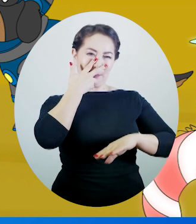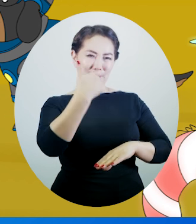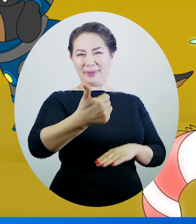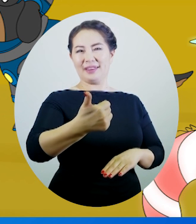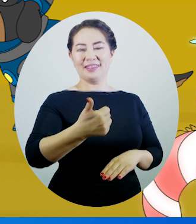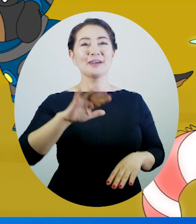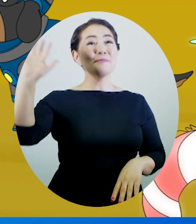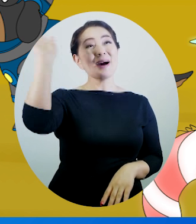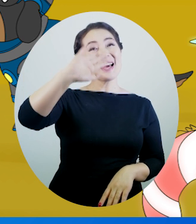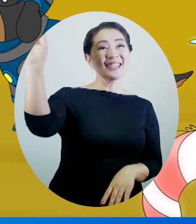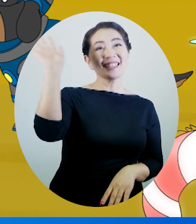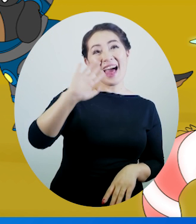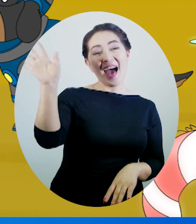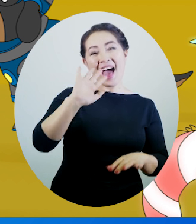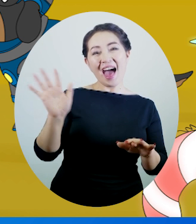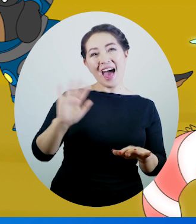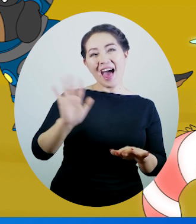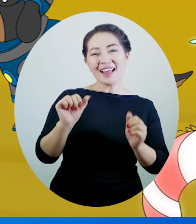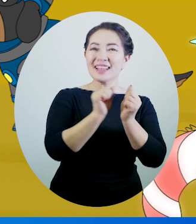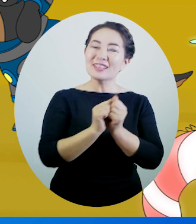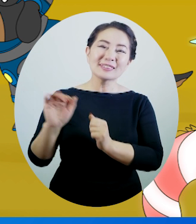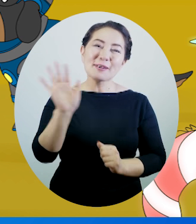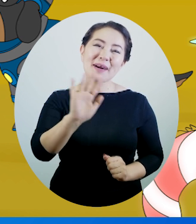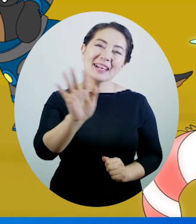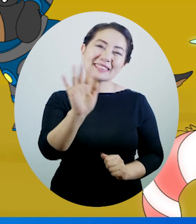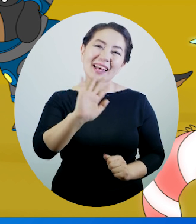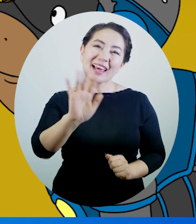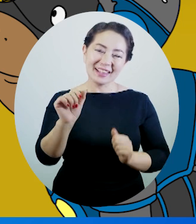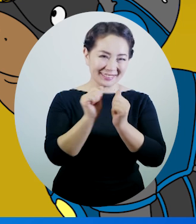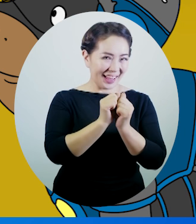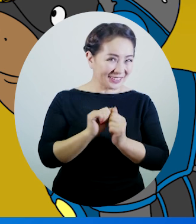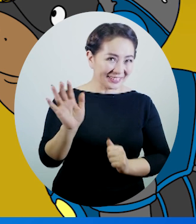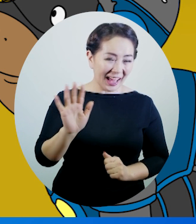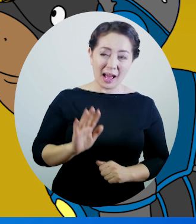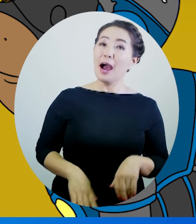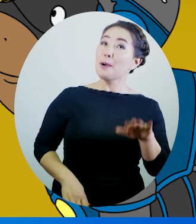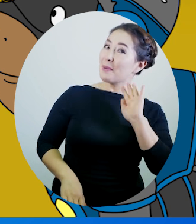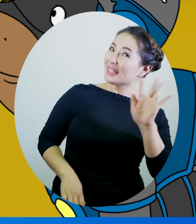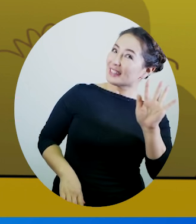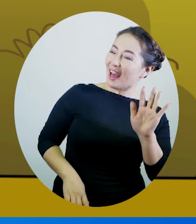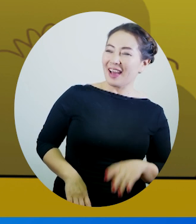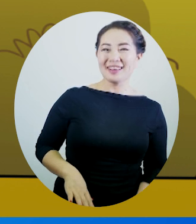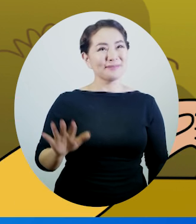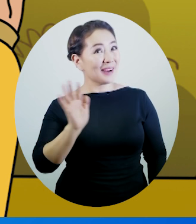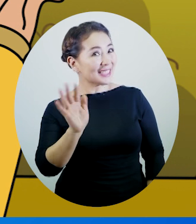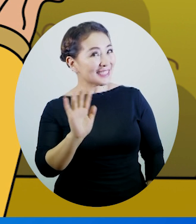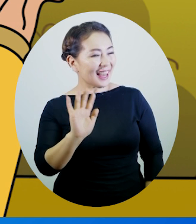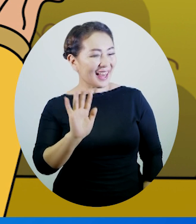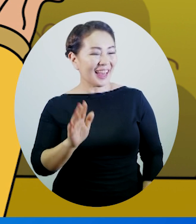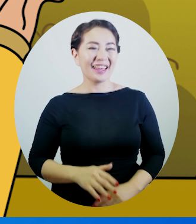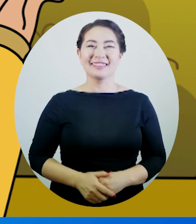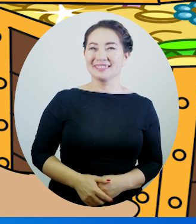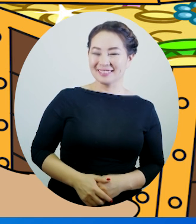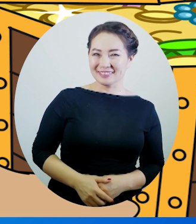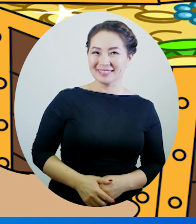Үнэхээр адал явдалтай байлаа. Баяртай найзуудаа. Баярлаа. Баяртай. Баяртай.